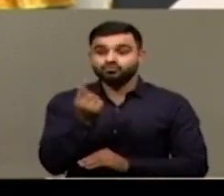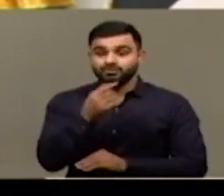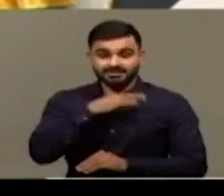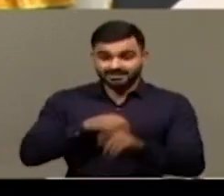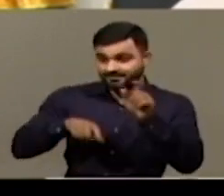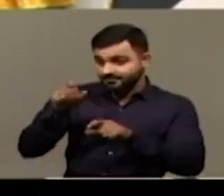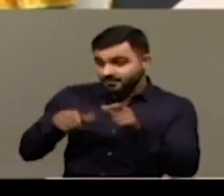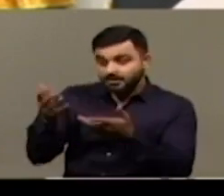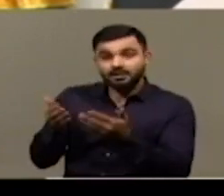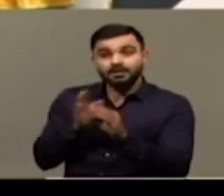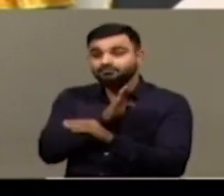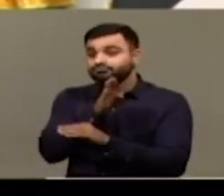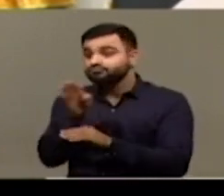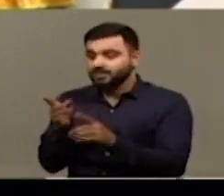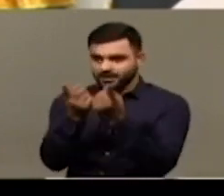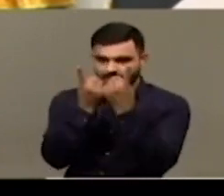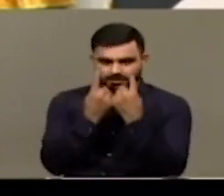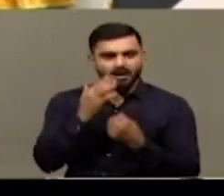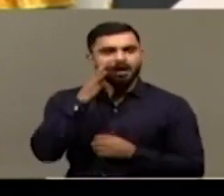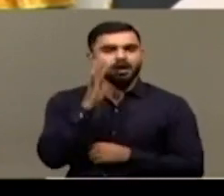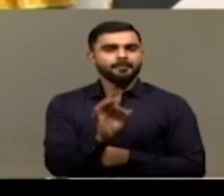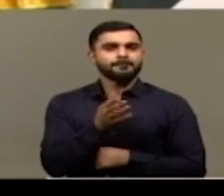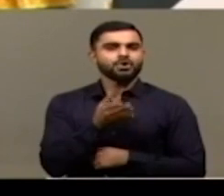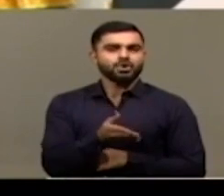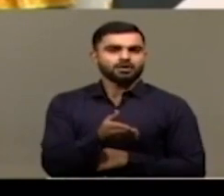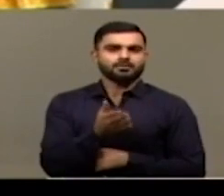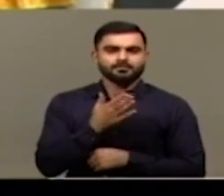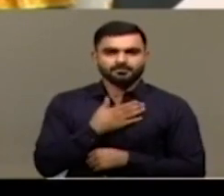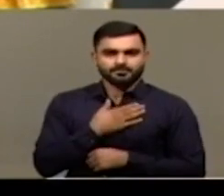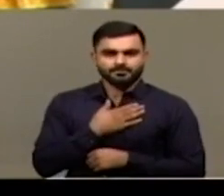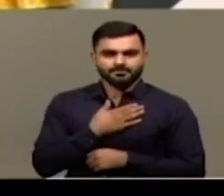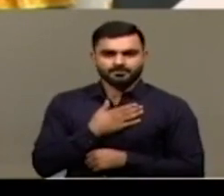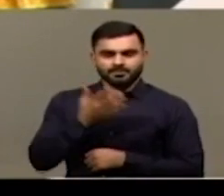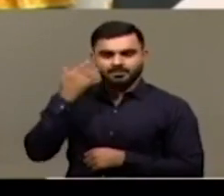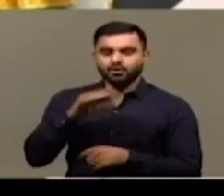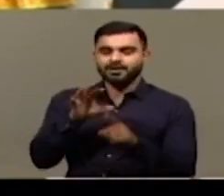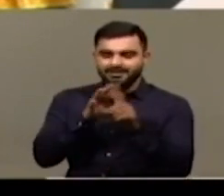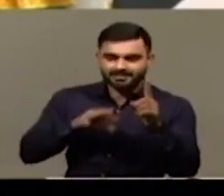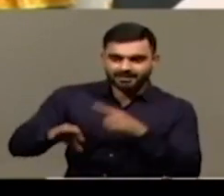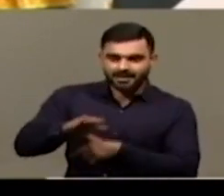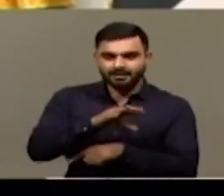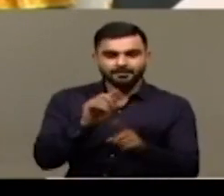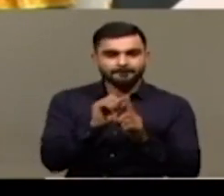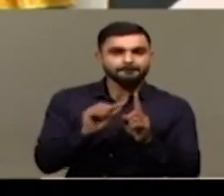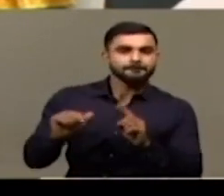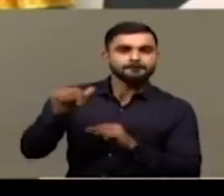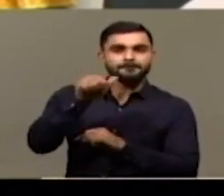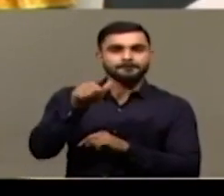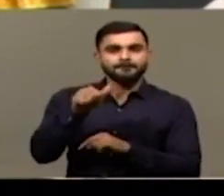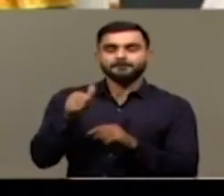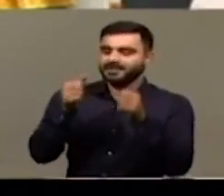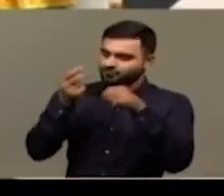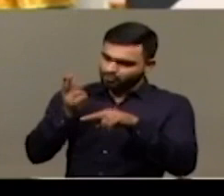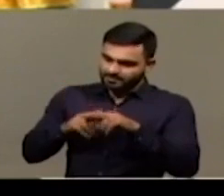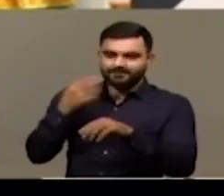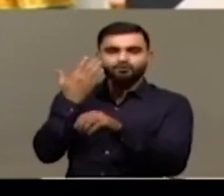है. मैंने ज़िला परिषद की प्रेसिडेंट भी मैं रही हूँ. मैंने ज़िला परिषद की प्रेसिडेंट भी